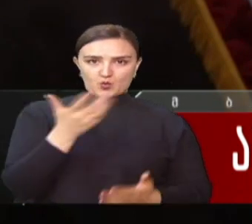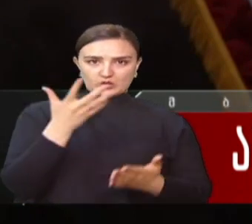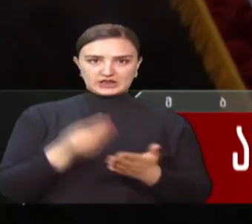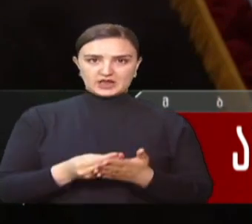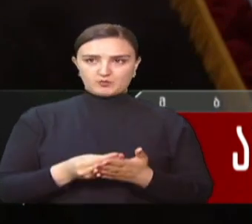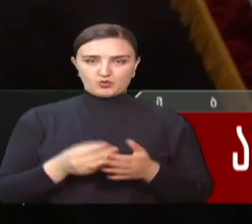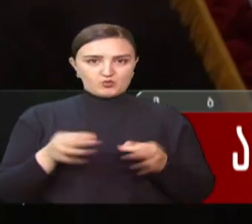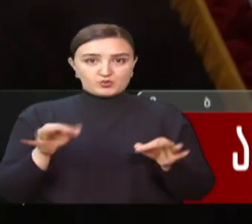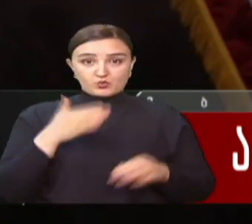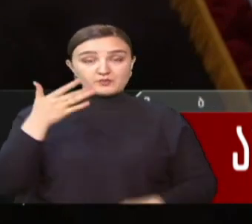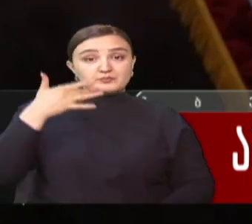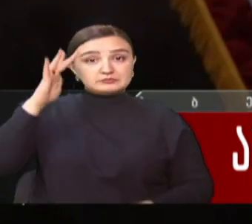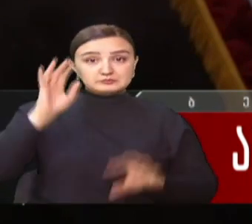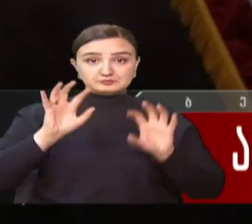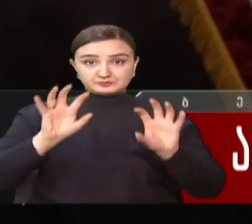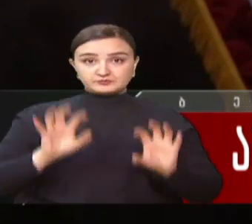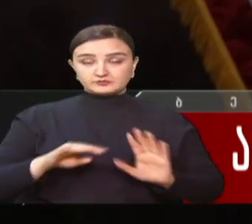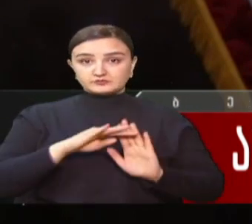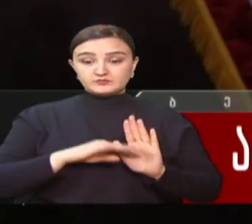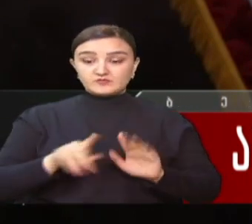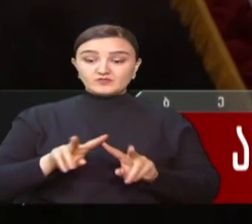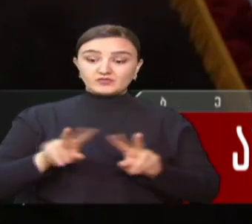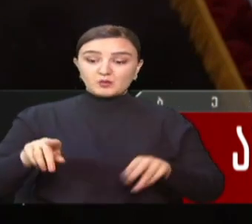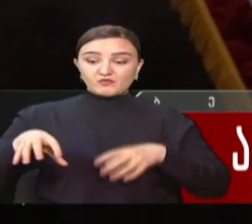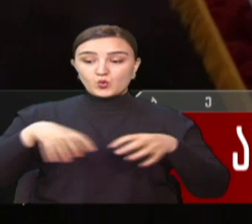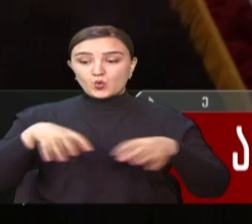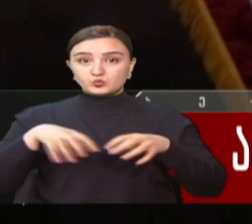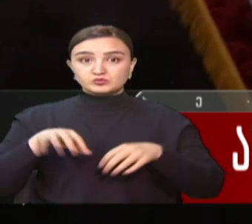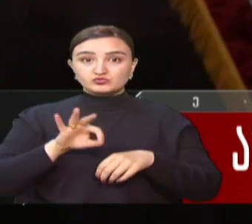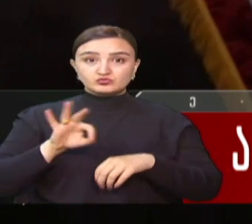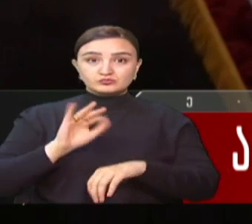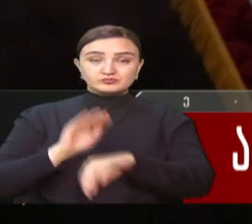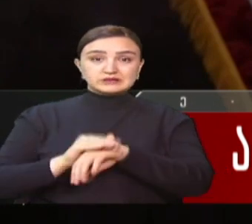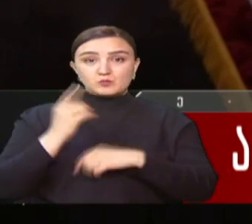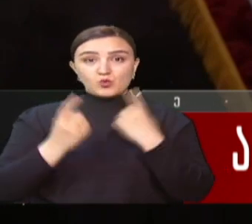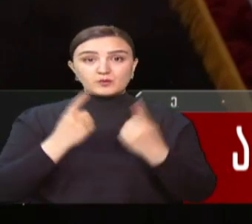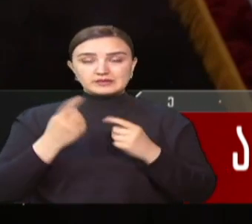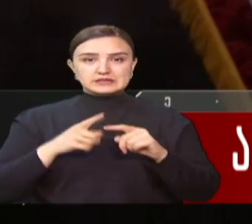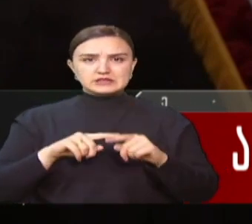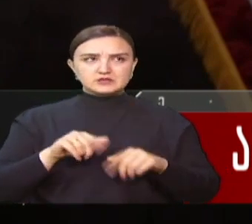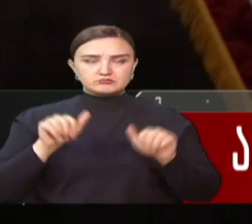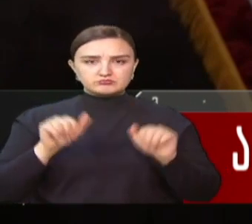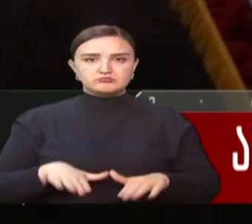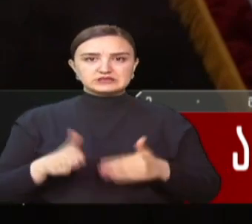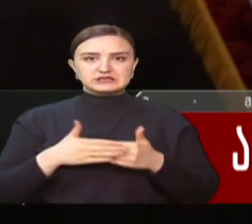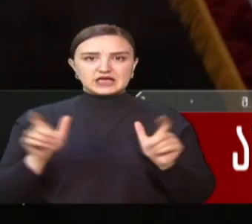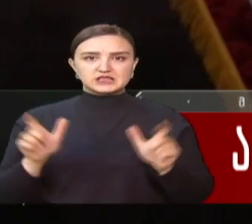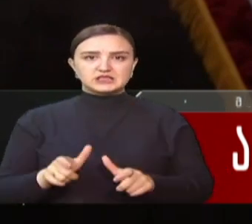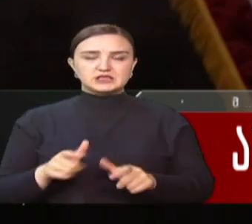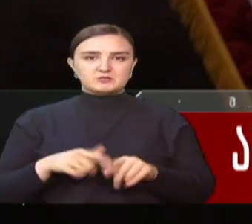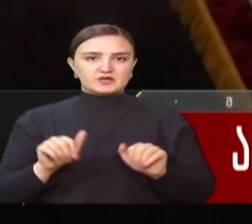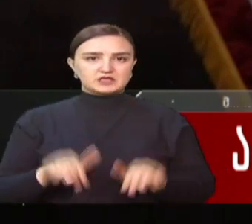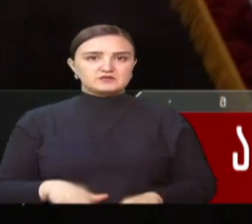დამოუკიდებლობის მიმართ. ამერიკის კანონმდებლობის საფუძველზე მსგავსი მნიშვნელოვანი კორუფციის შესახებ სანდო ინფორმაცია არის სანქციების გადაწყვეტილების მიღების